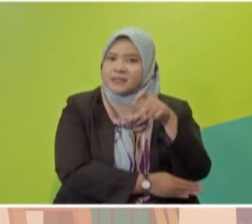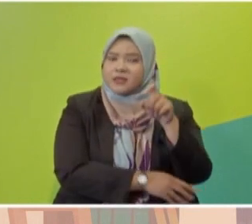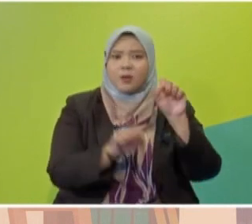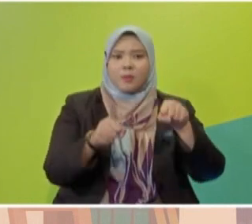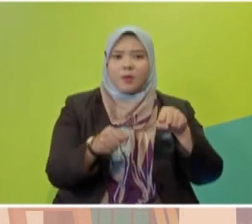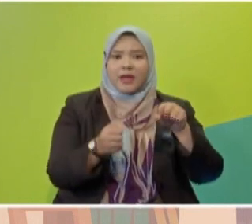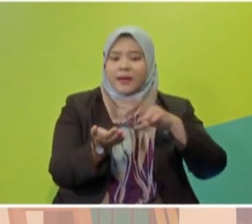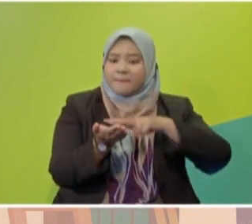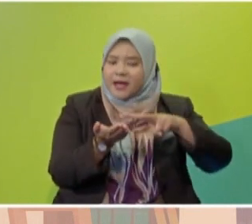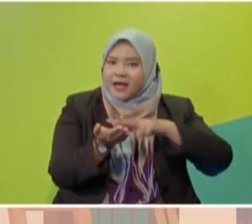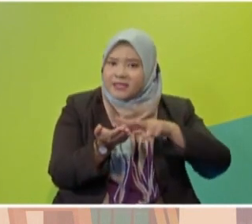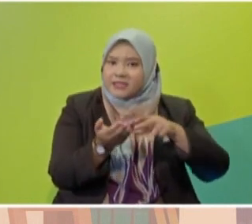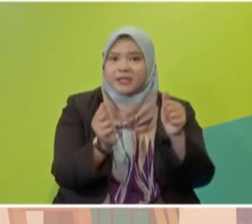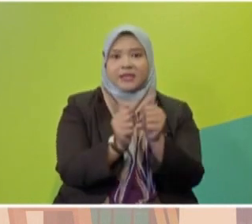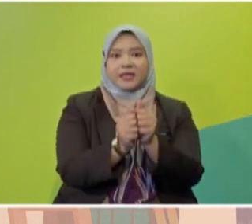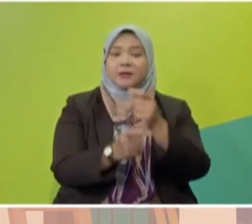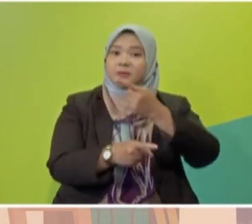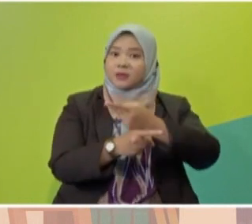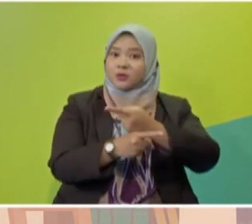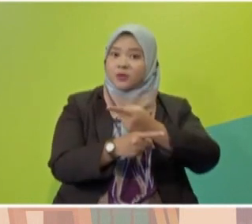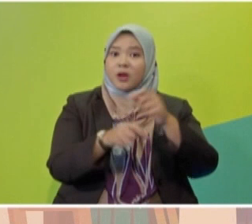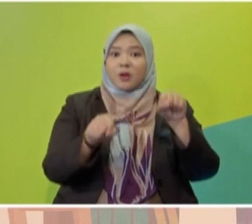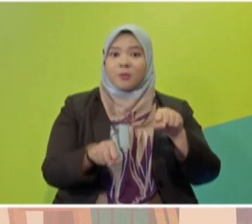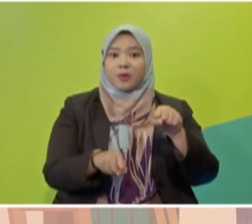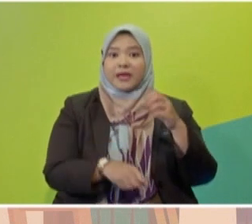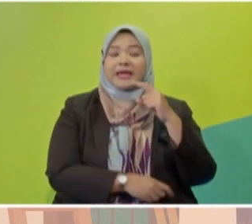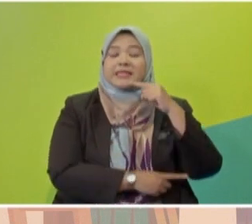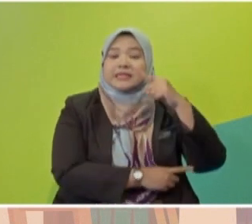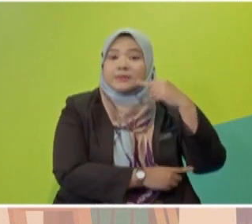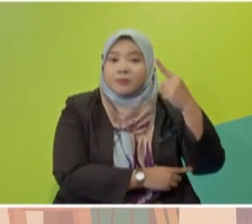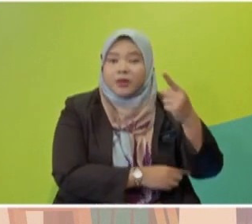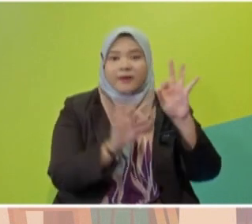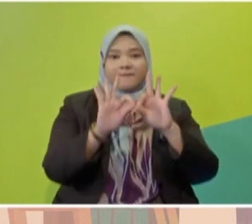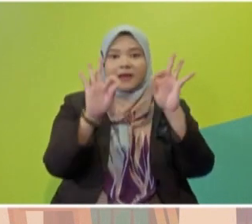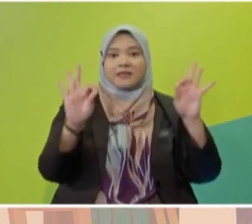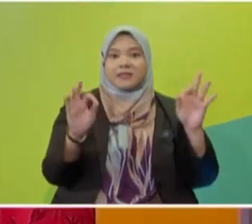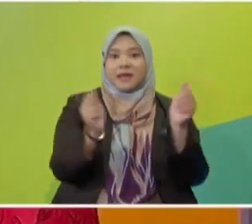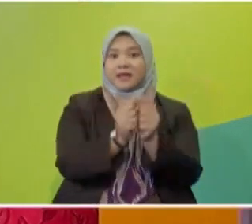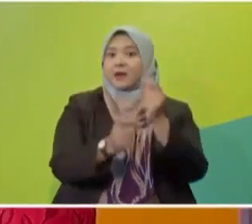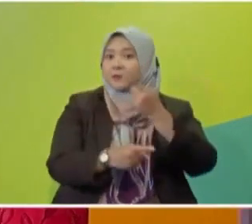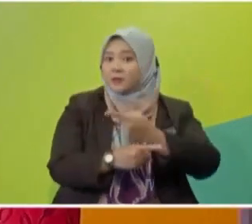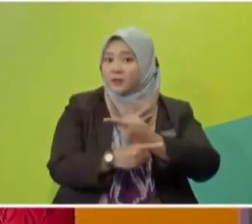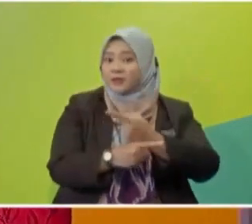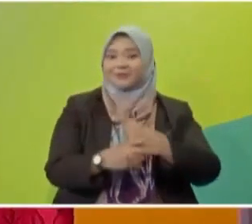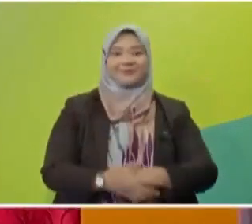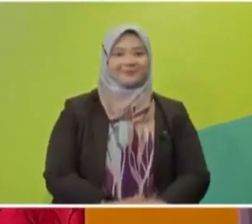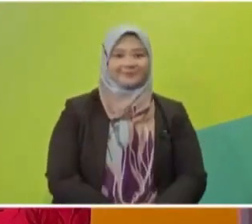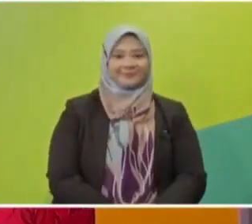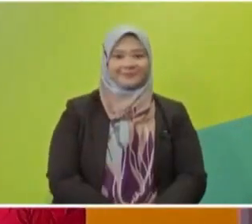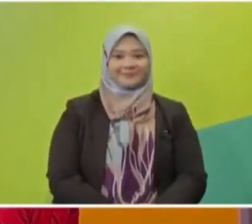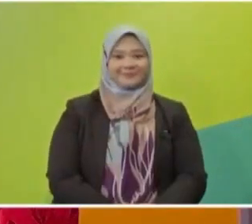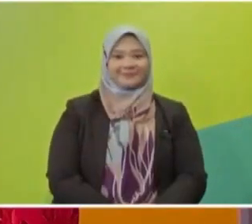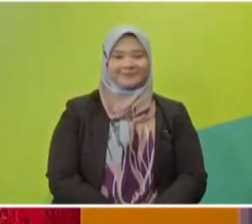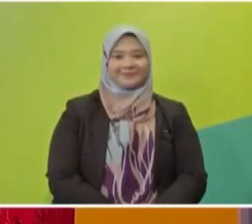sesuai dan dapat menyatakan frasa, maksud frasa dengan tepat. Baik, cikgu. Baik. Fizi,